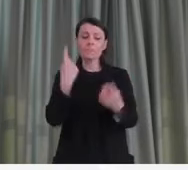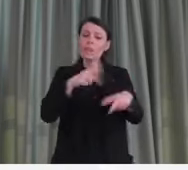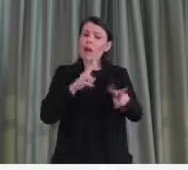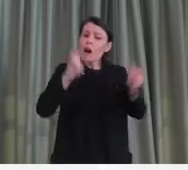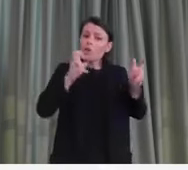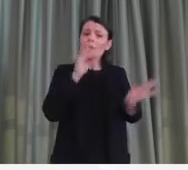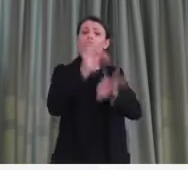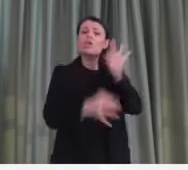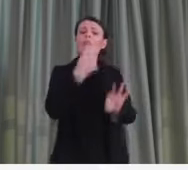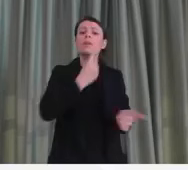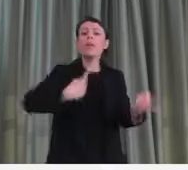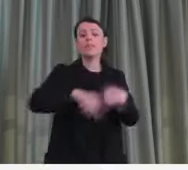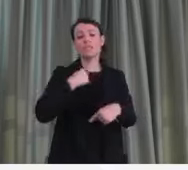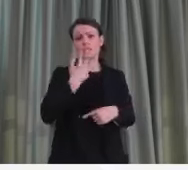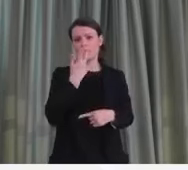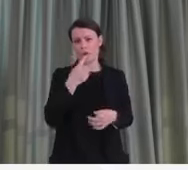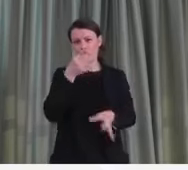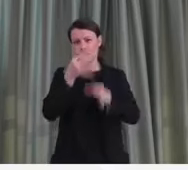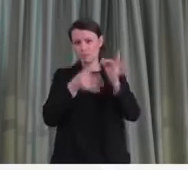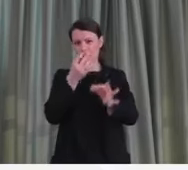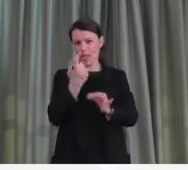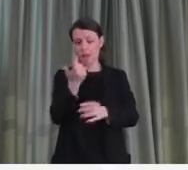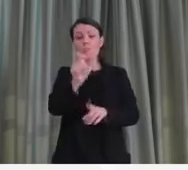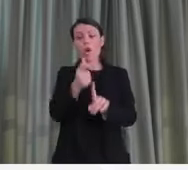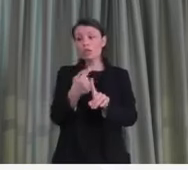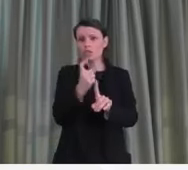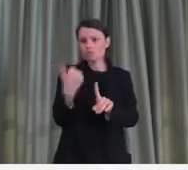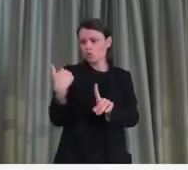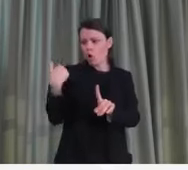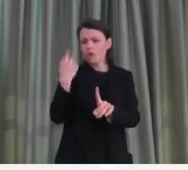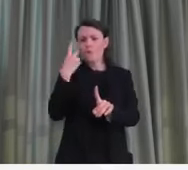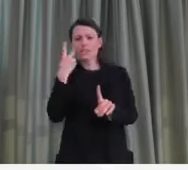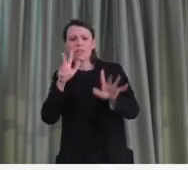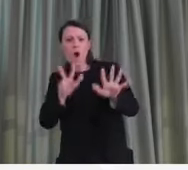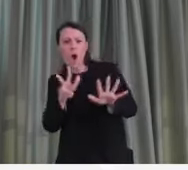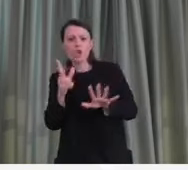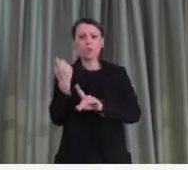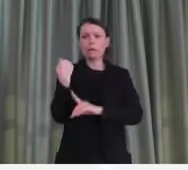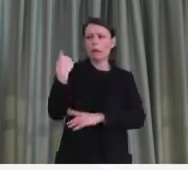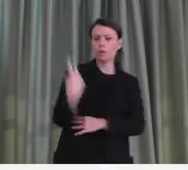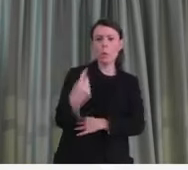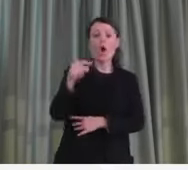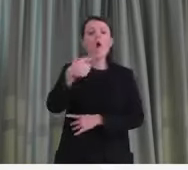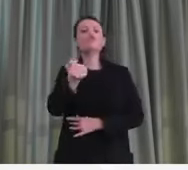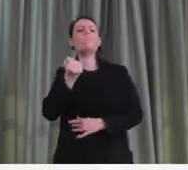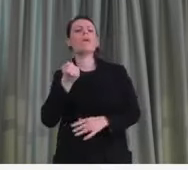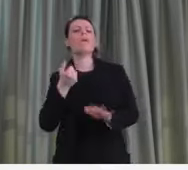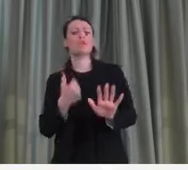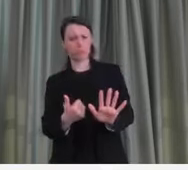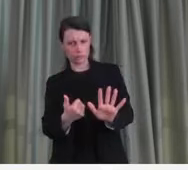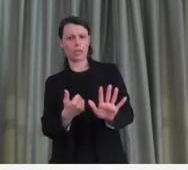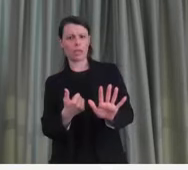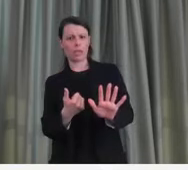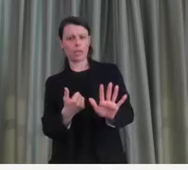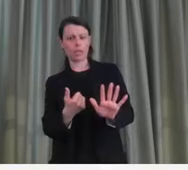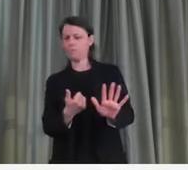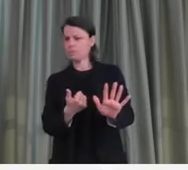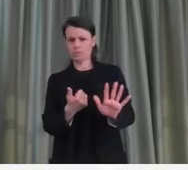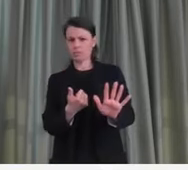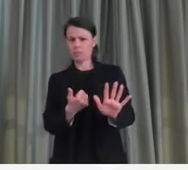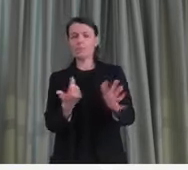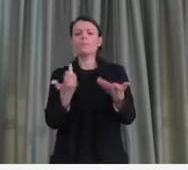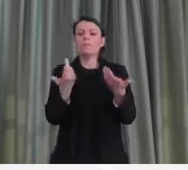perché negli scorsi giorni avete visto dei dati prima 8 ieri due oggi addirittura meno 6 e questo in